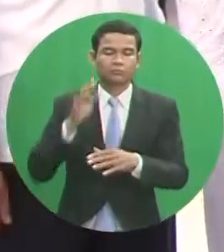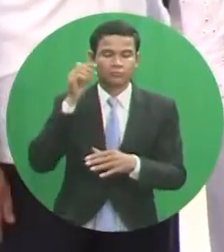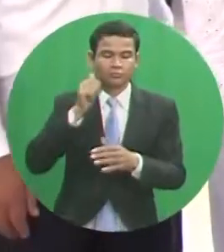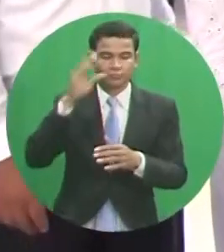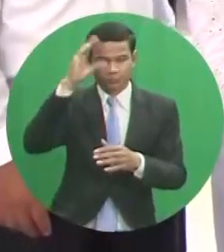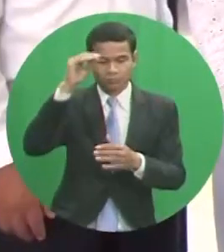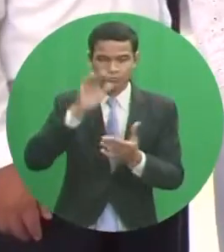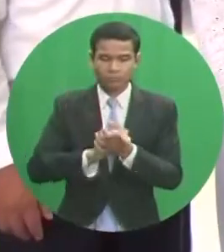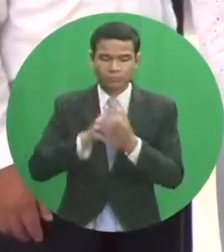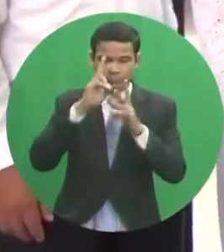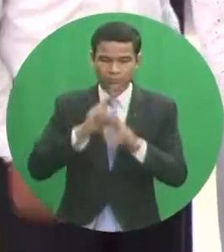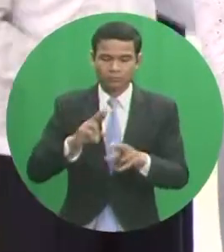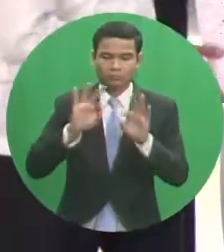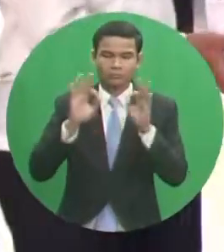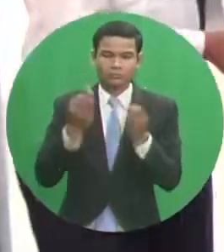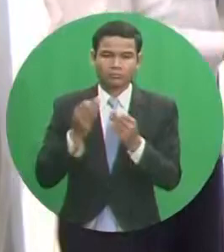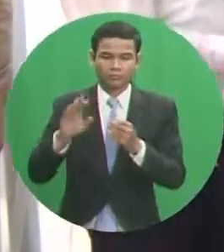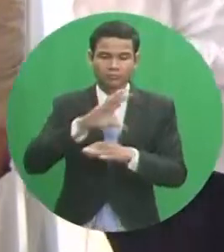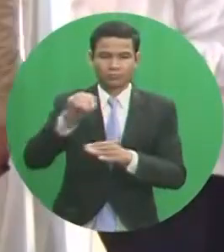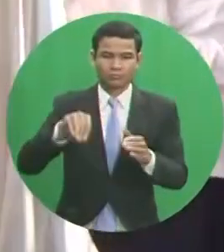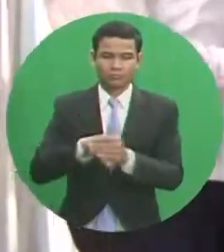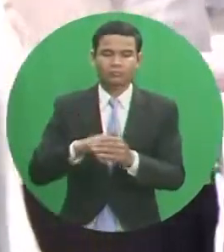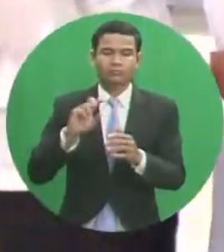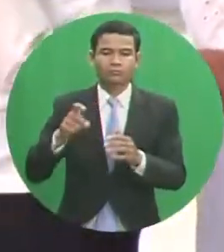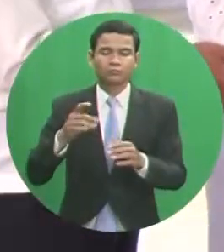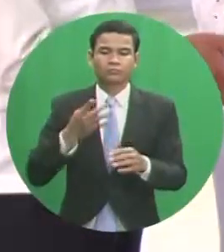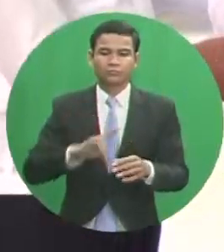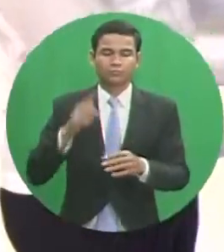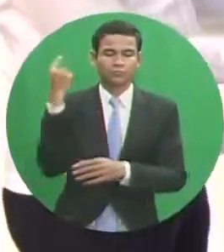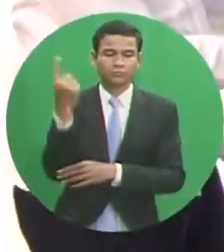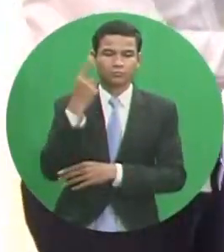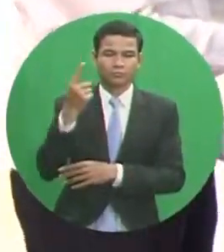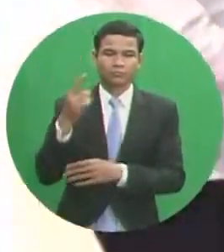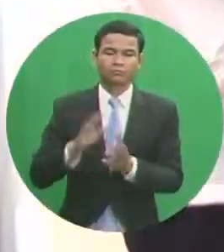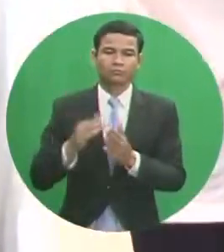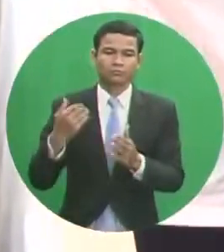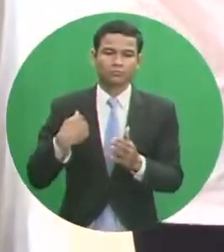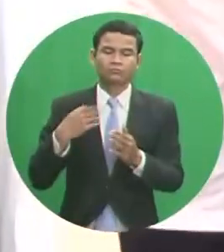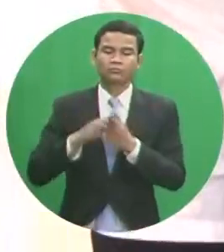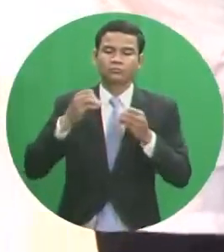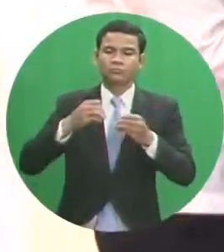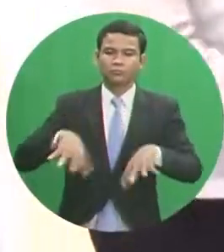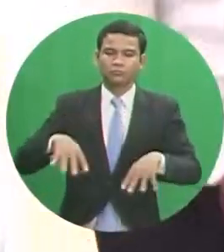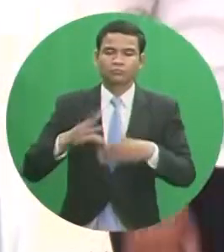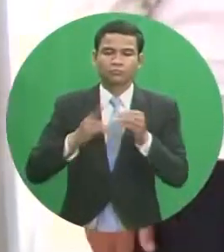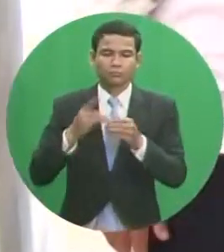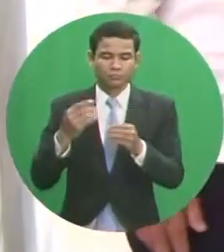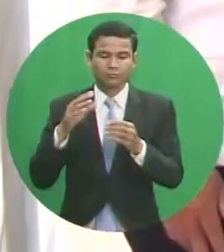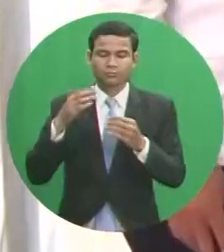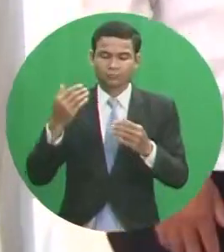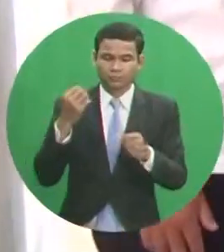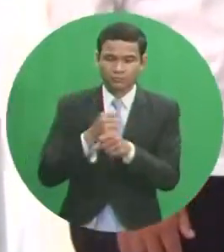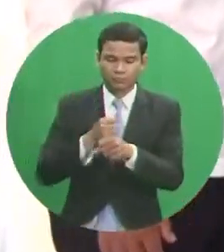ตีกรุบสลังระบบกรมกรุษาแตงอ๋อในซับได้จินตนาการตายบันและบังขปัวแตงกำลังกายจั